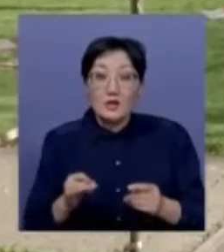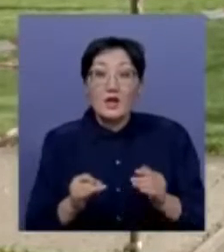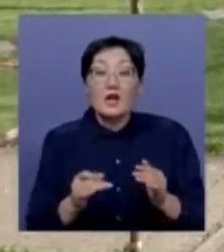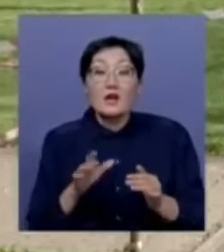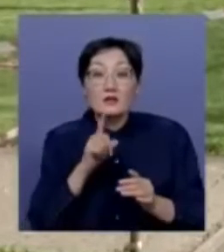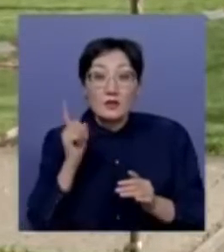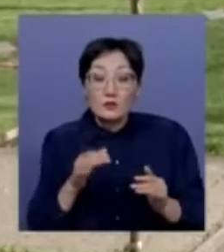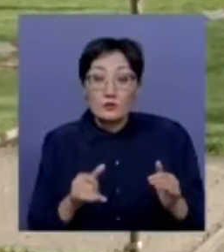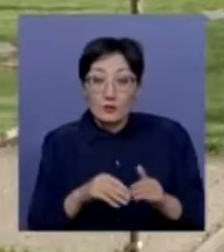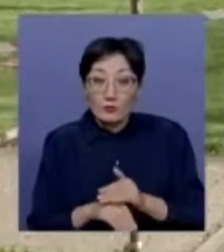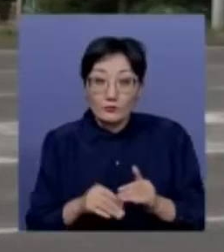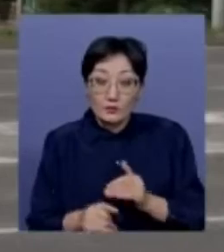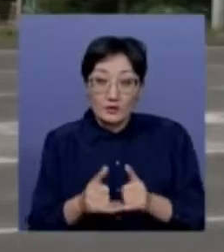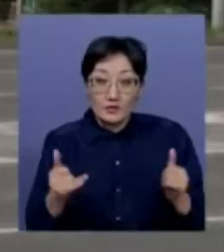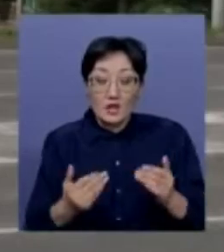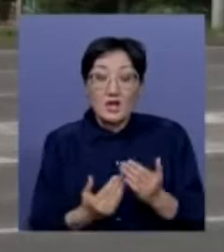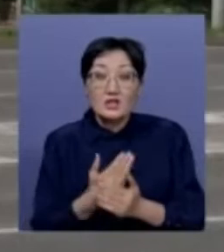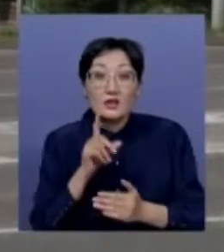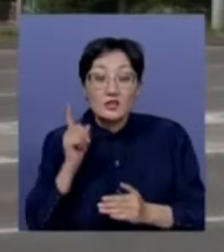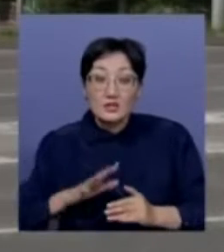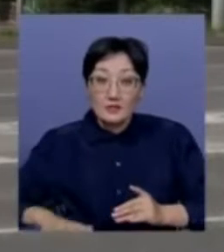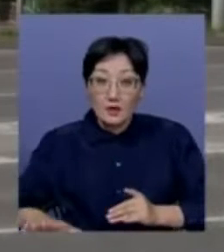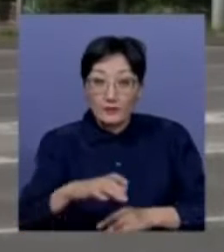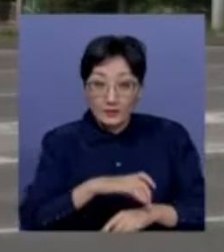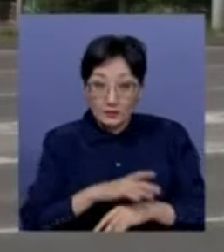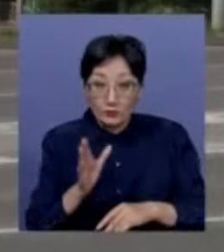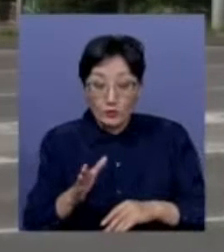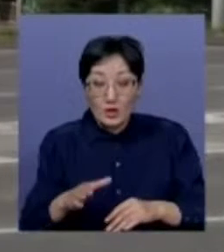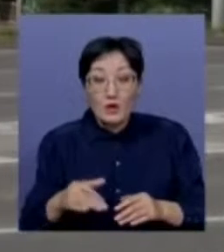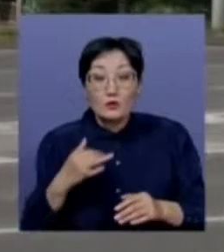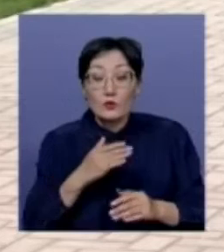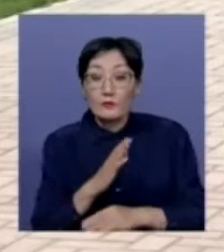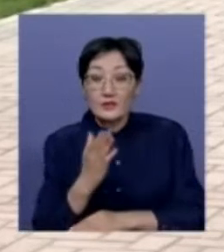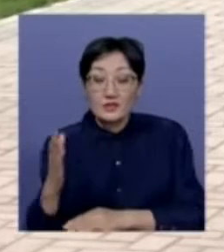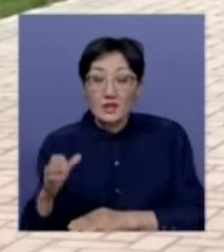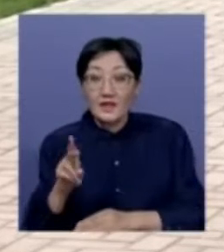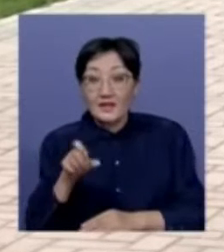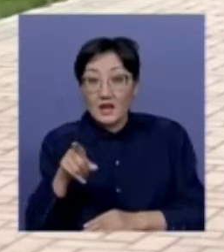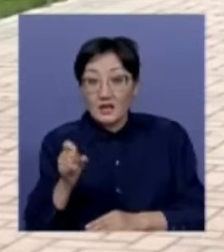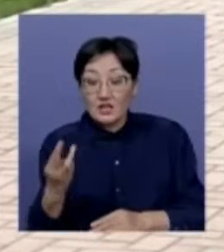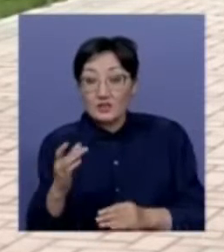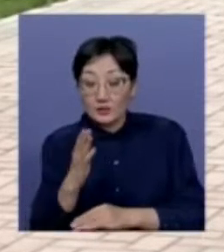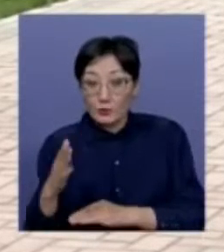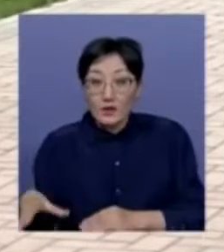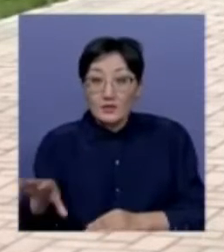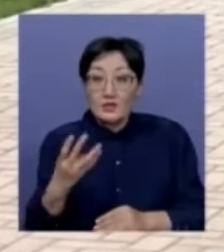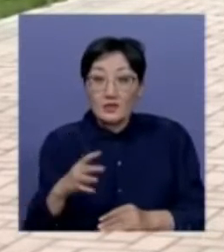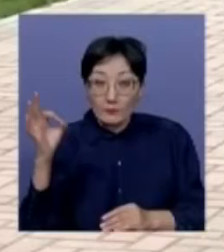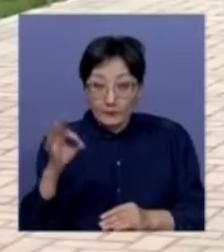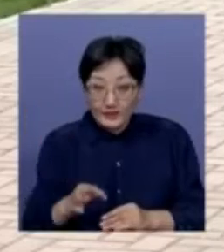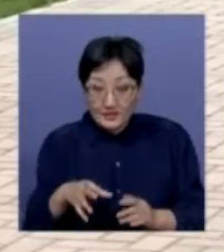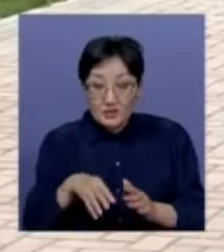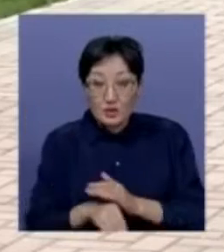қорды дамыту арқылы жаңа жасыл аймақтар белгіленетін болады. Ал шаһарда ең көп өсетін қарағаш талы барлық жасыл желектің 40%